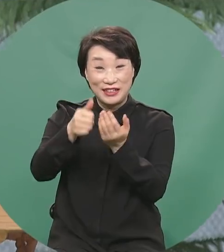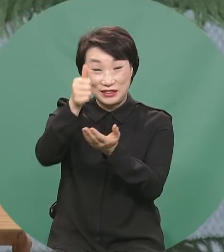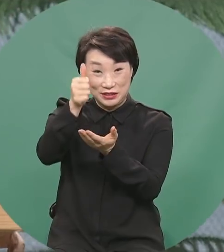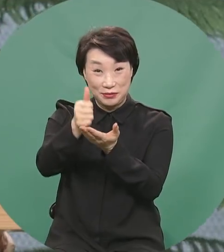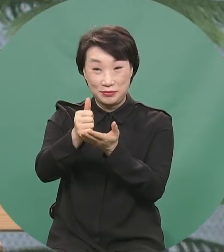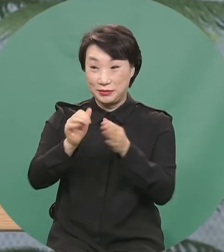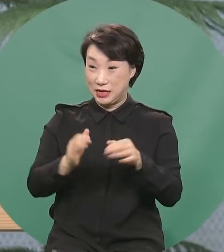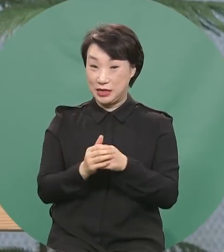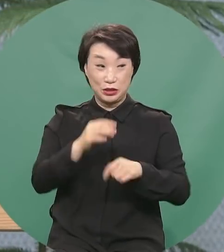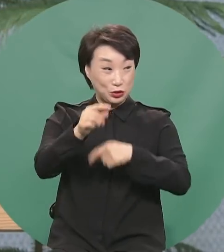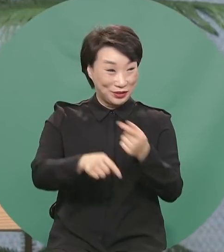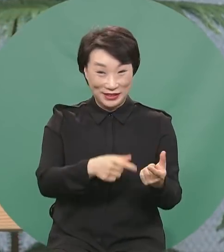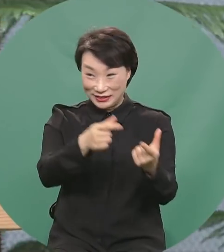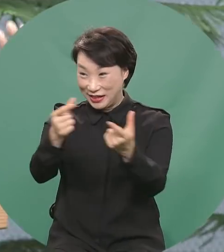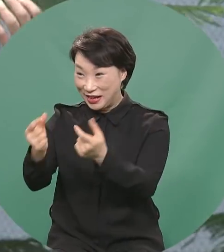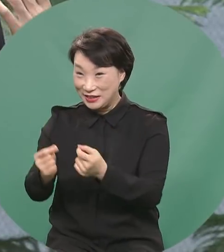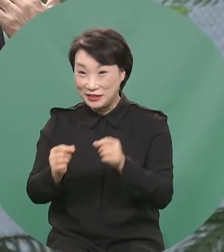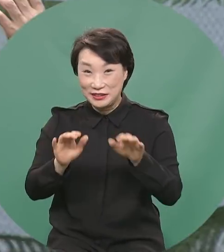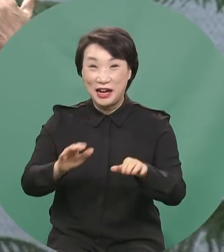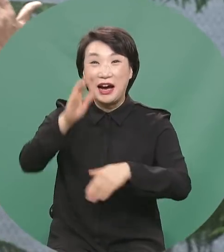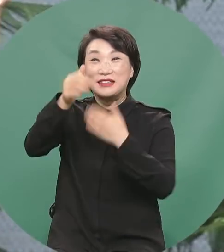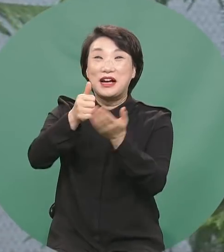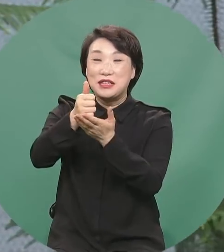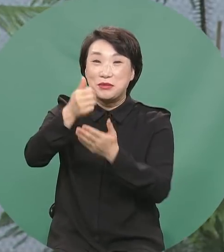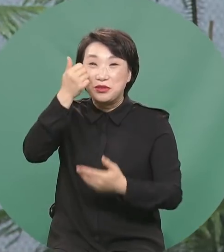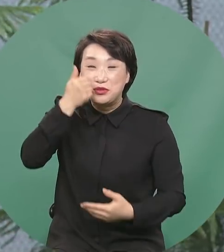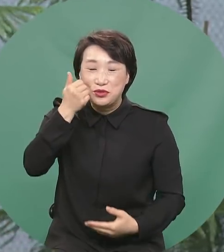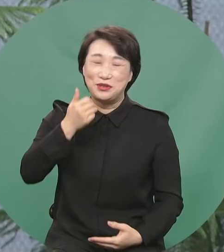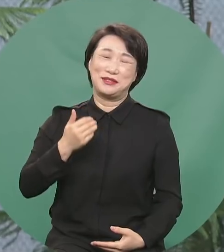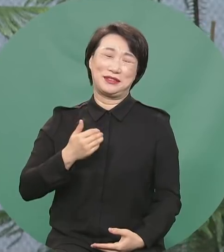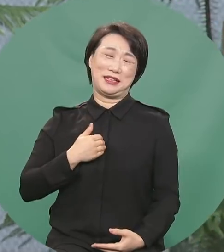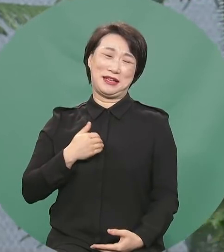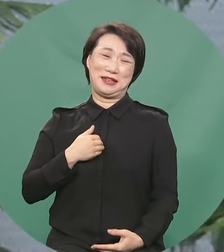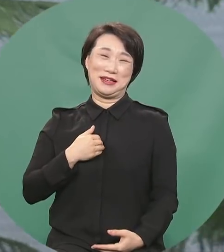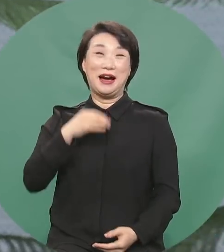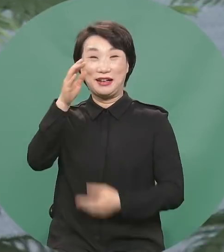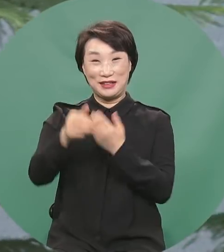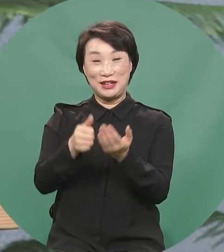다 같이 하나님은 나의 하나님이다.